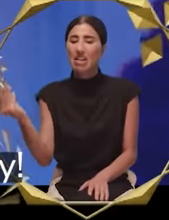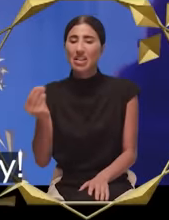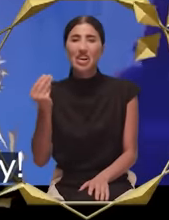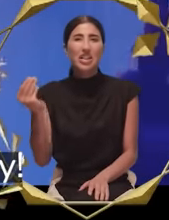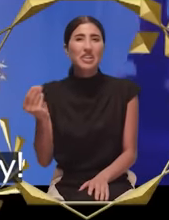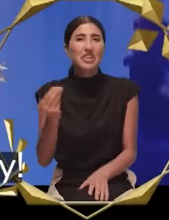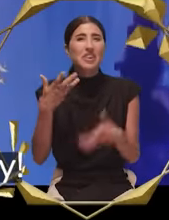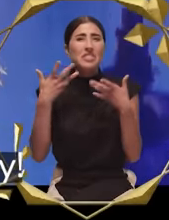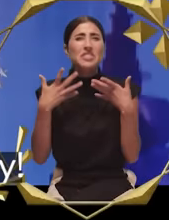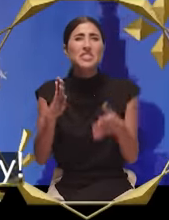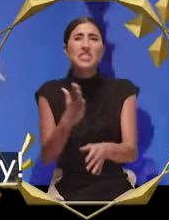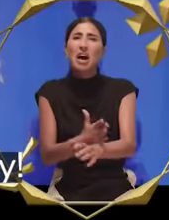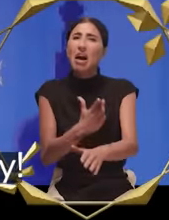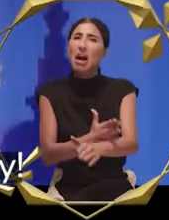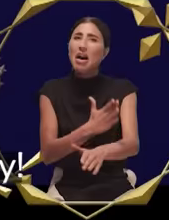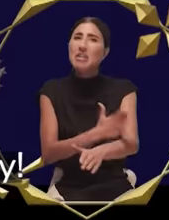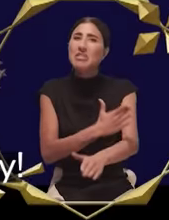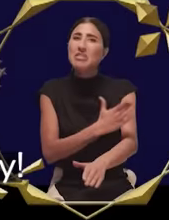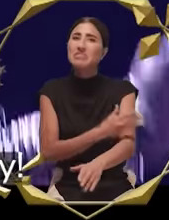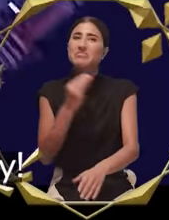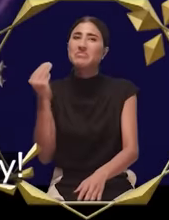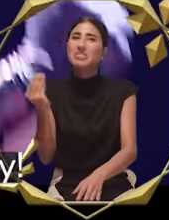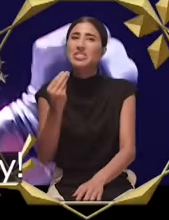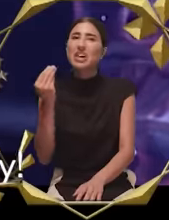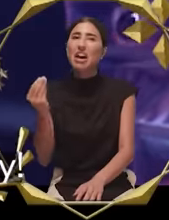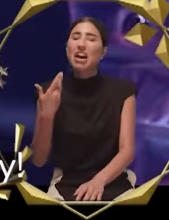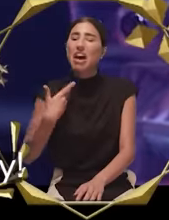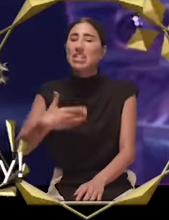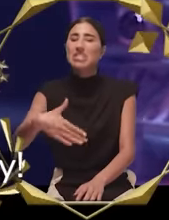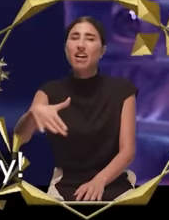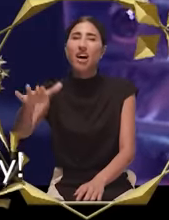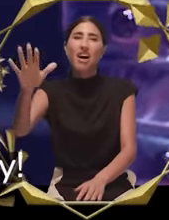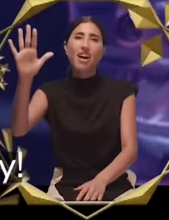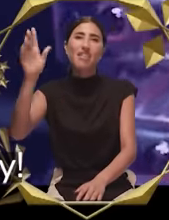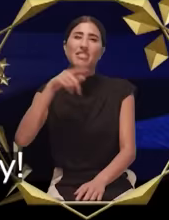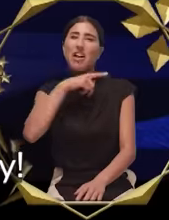تعب الرحلة يا خسارة